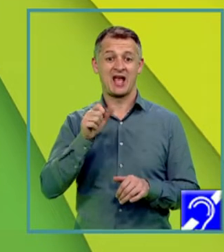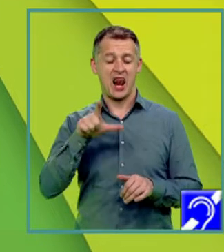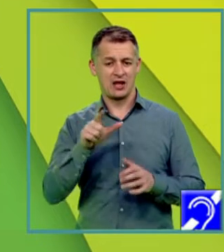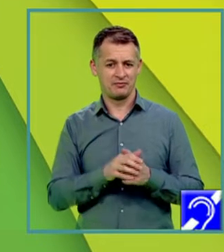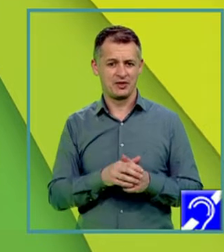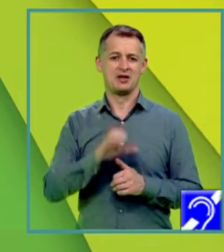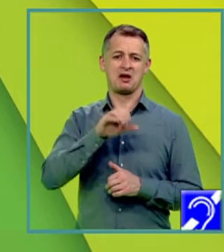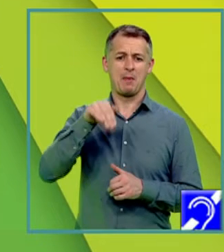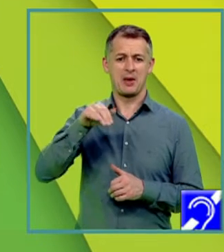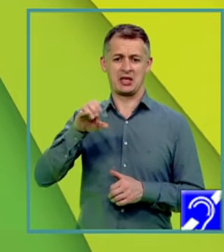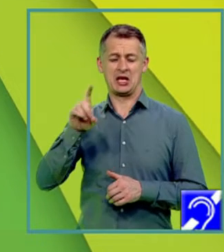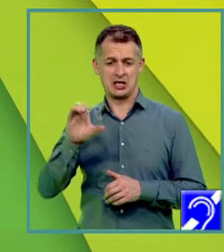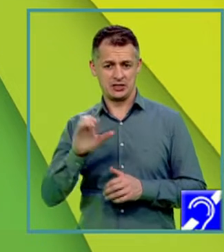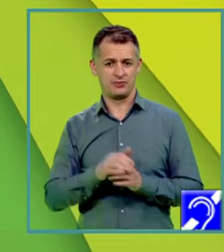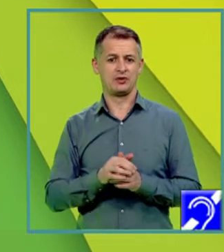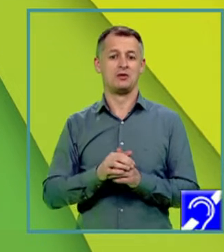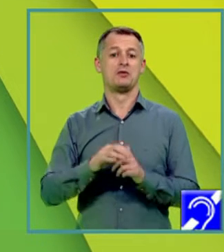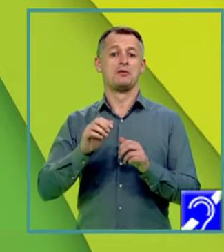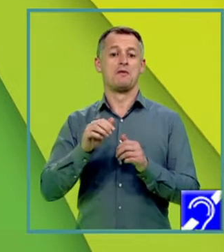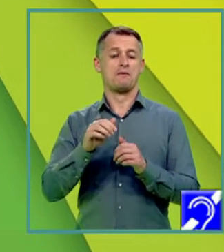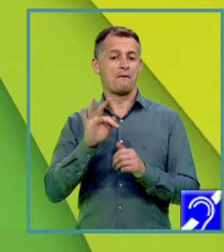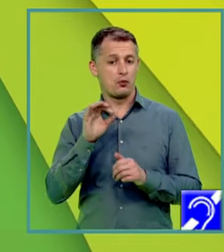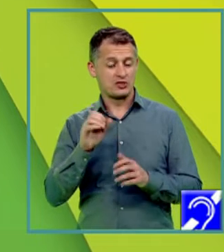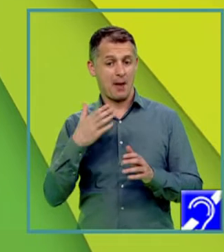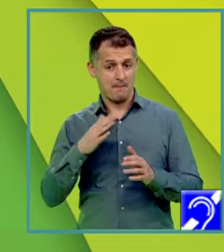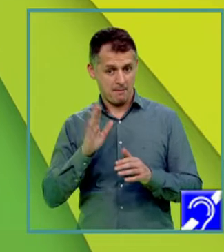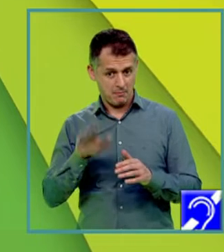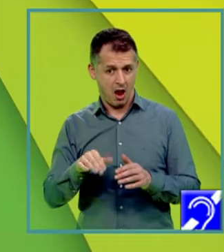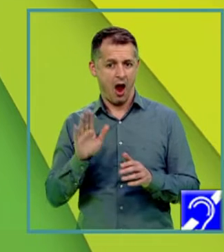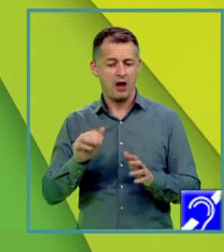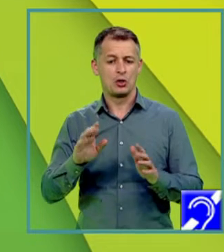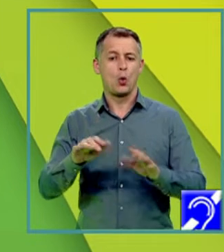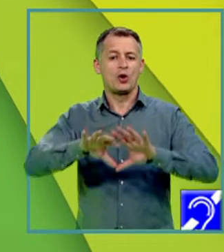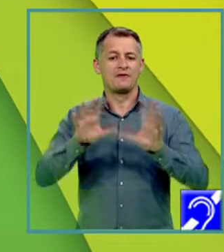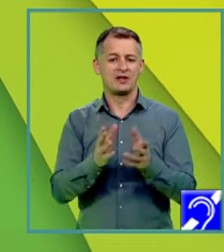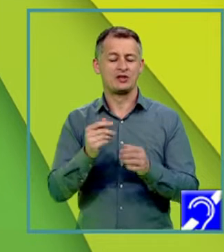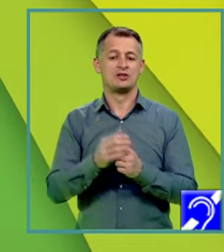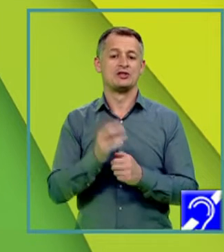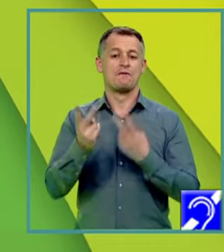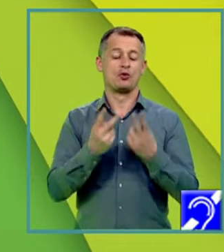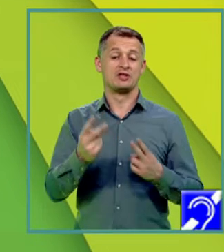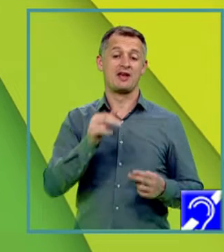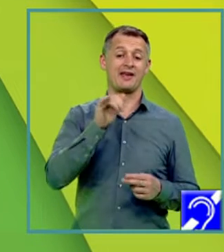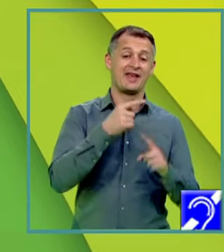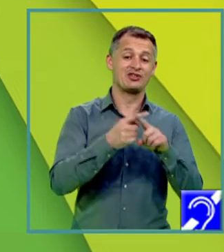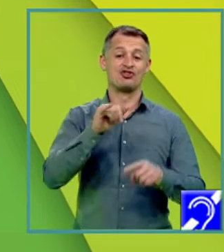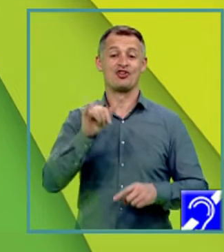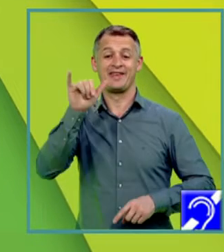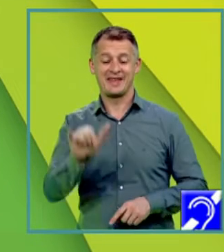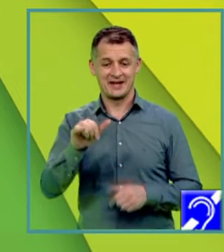iarăși cmmdc funcția mea retea Creaza un intreg si parametrii utilizați sunt x si y